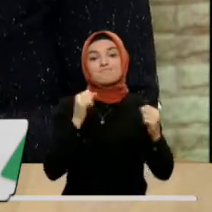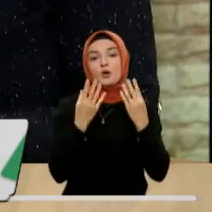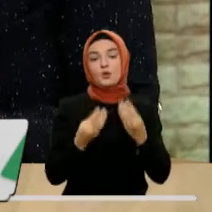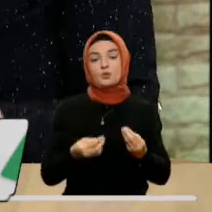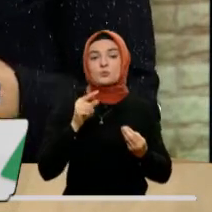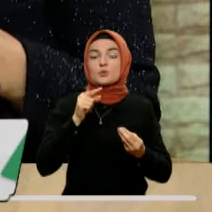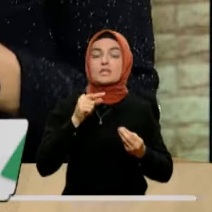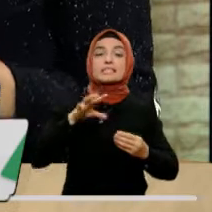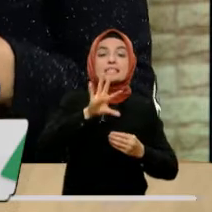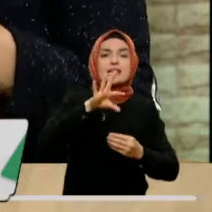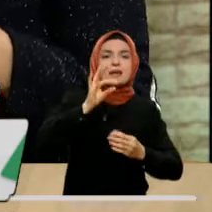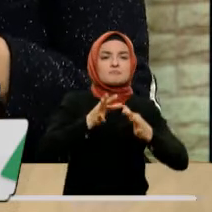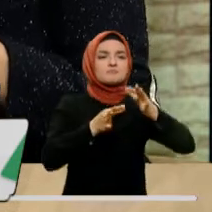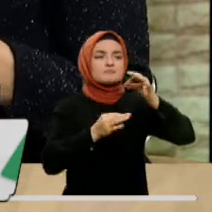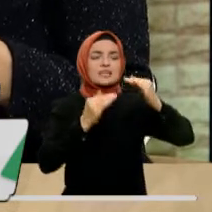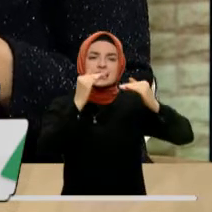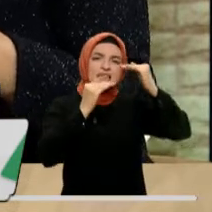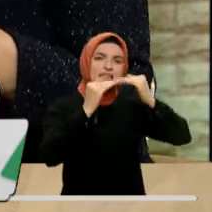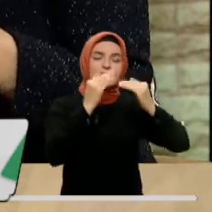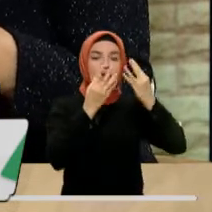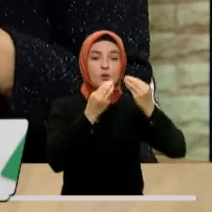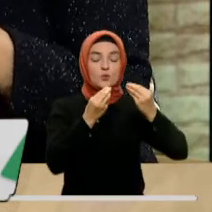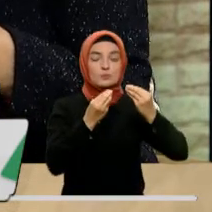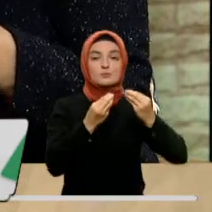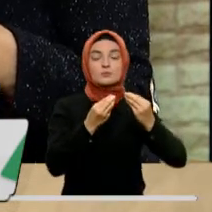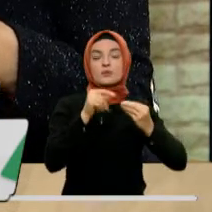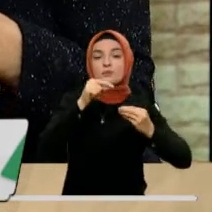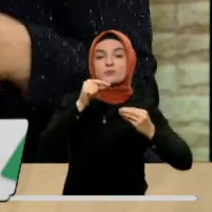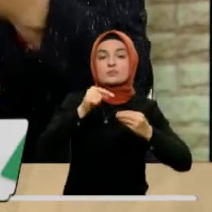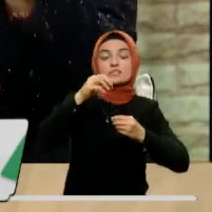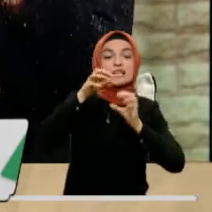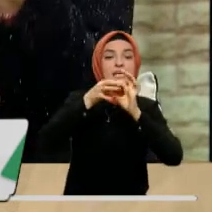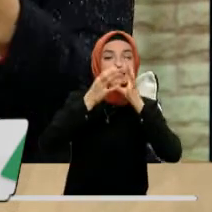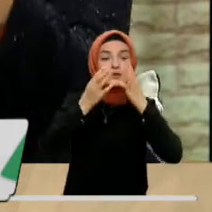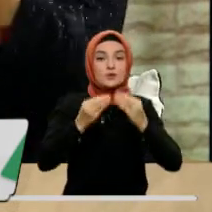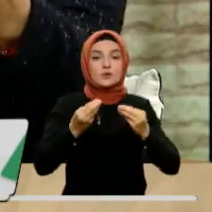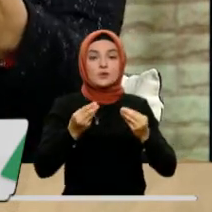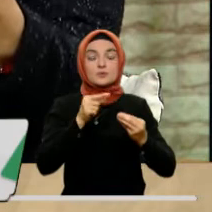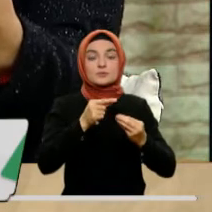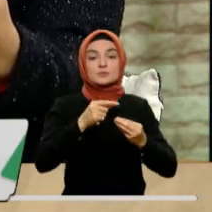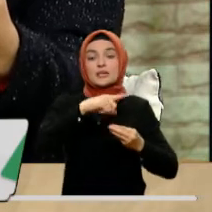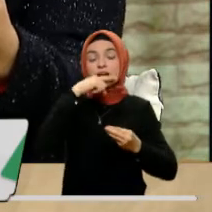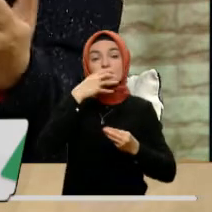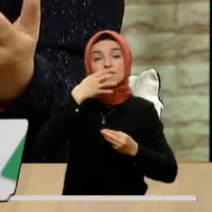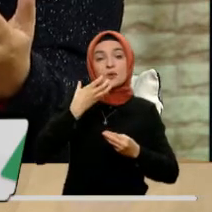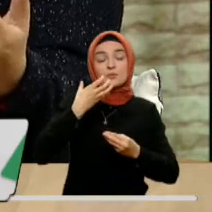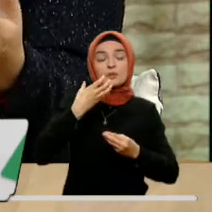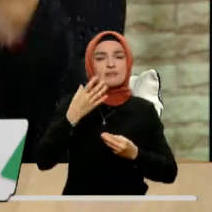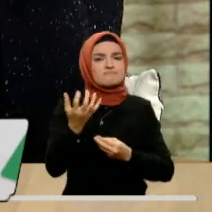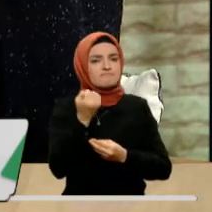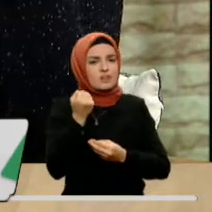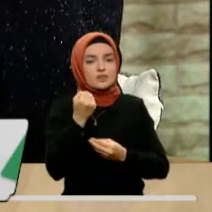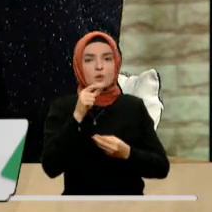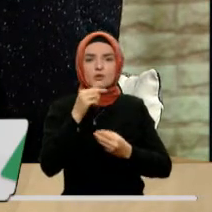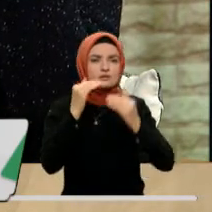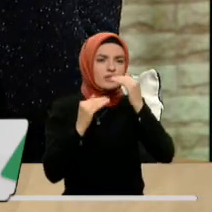dediğimiz konuda, denk dediğiniz şey nedir? Dengeyle ilgili nokta aslında bir domates alacaksınız değil mi? Denge yoktur orada.